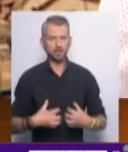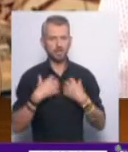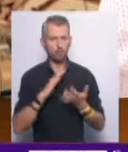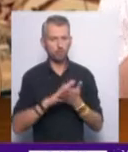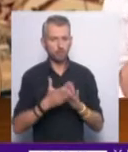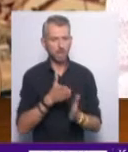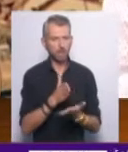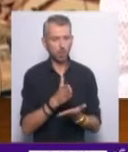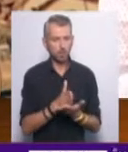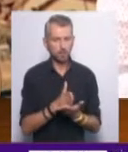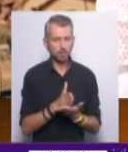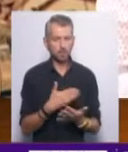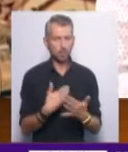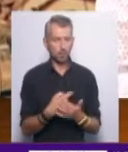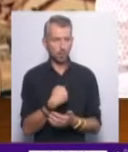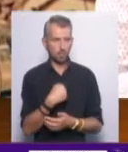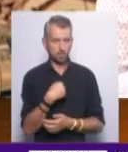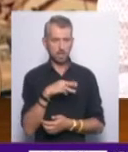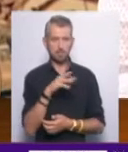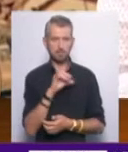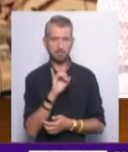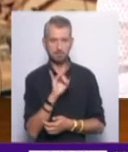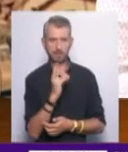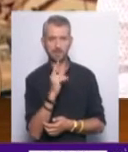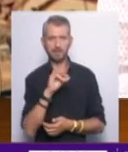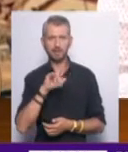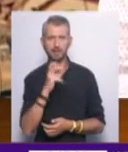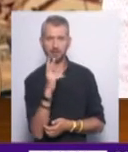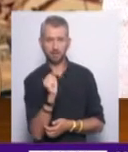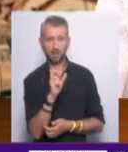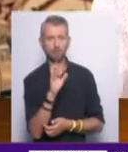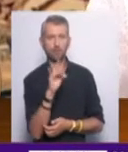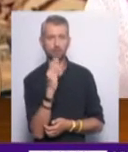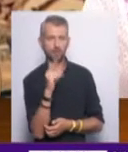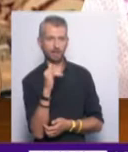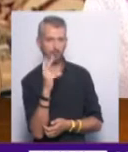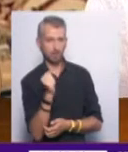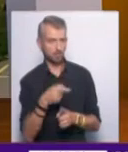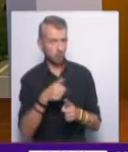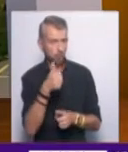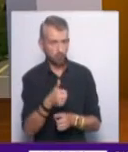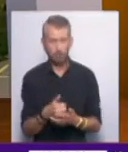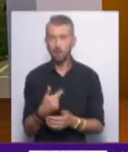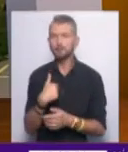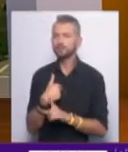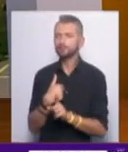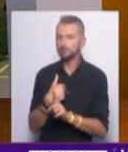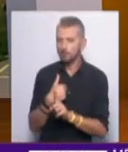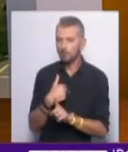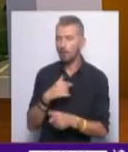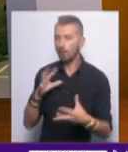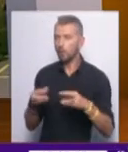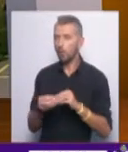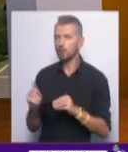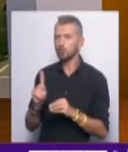стані знаходяться от в мене в Микільській Борщагівці. Ну це ж добре, класно. Так, звичайно. Тобто, але я до того веду, що виходить,